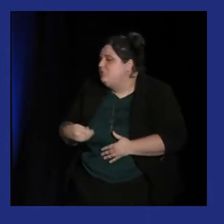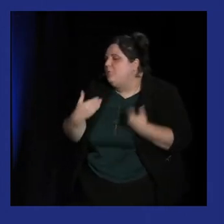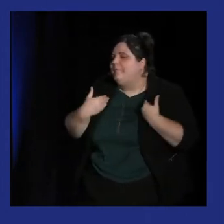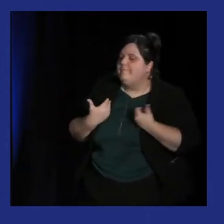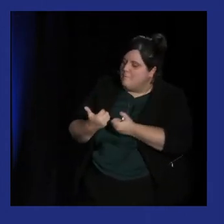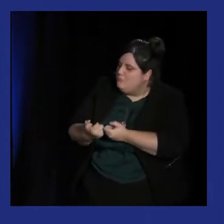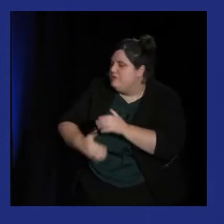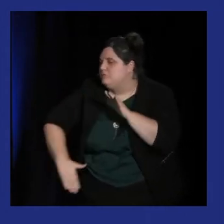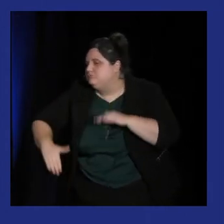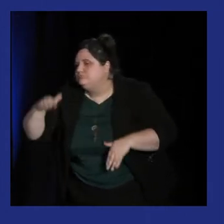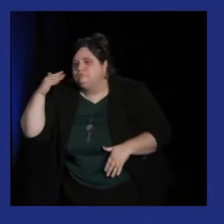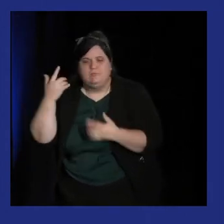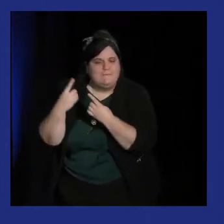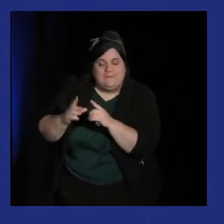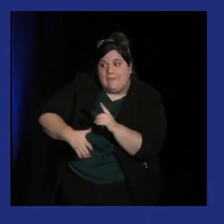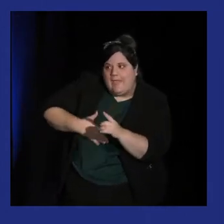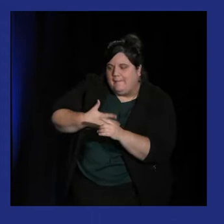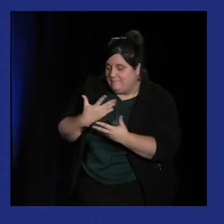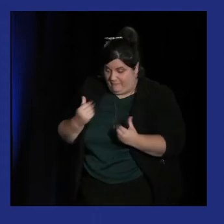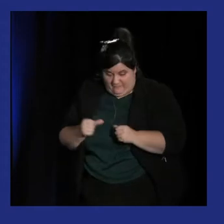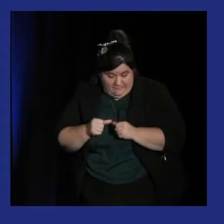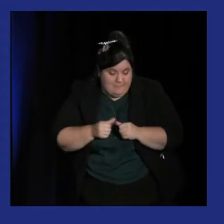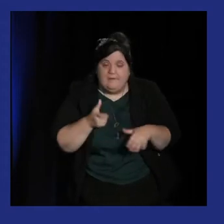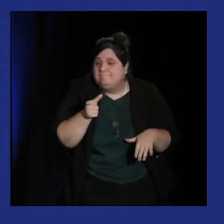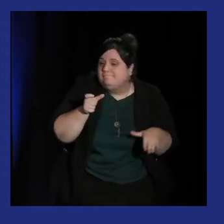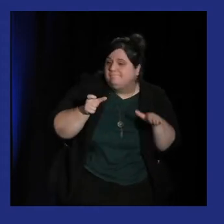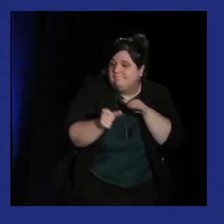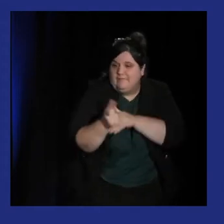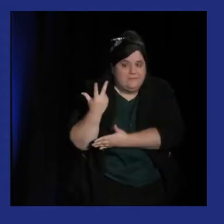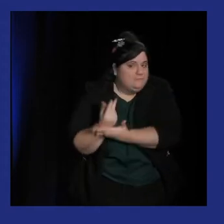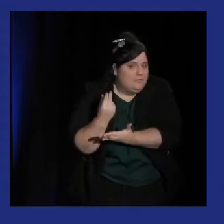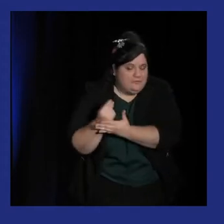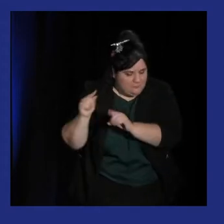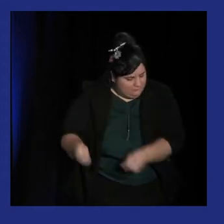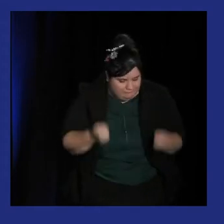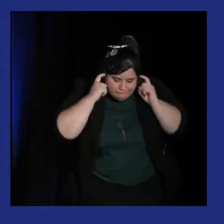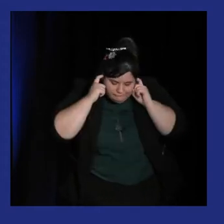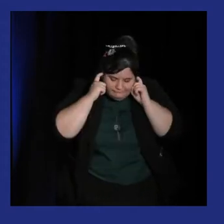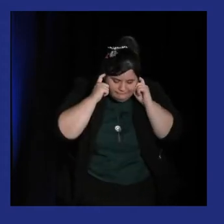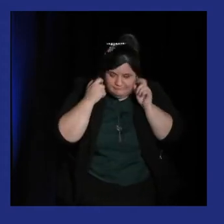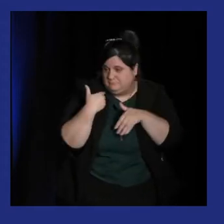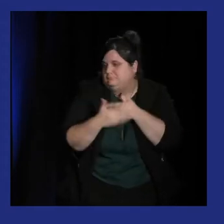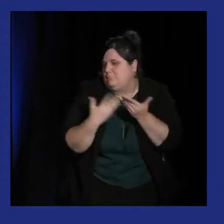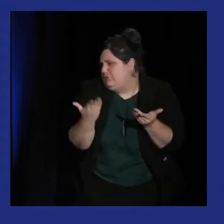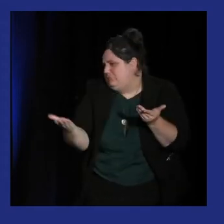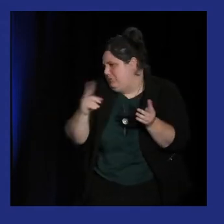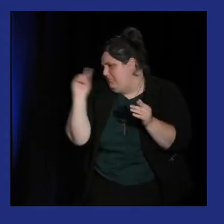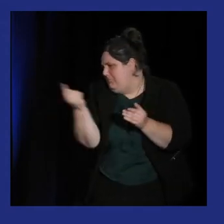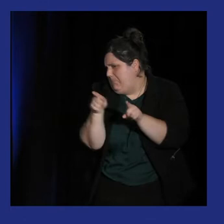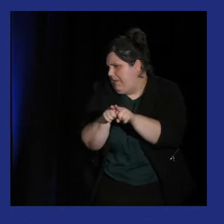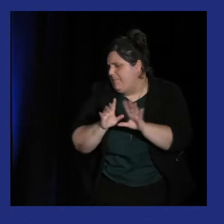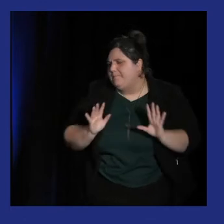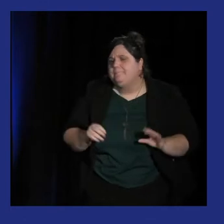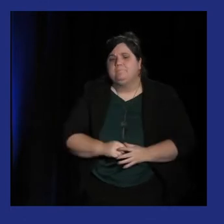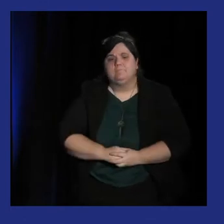cassette etc le schéma qu'on partage qu'on partage un peu tous la première chose qui m'a vraiment